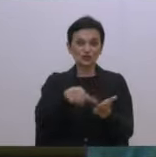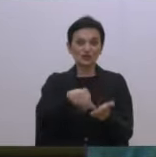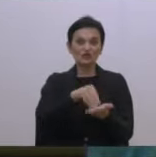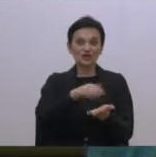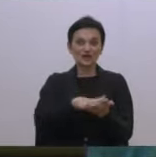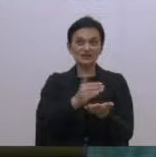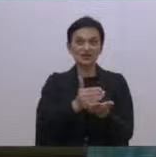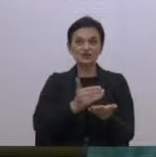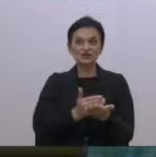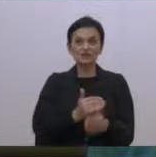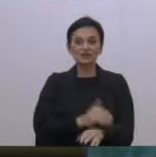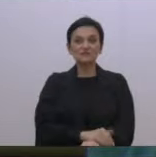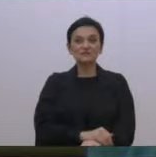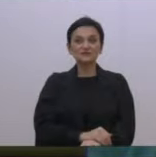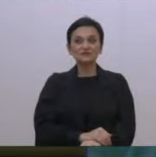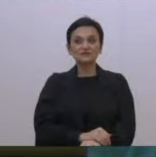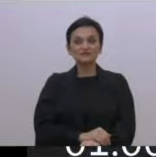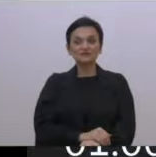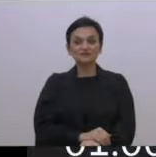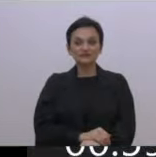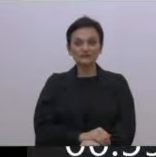რეგისტრაციის რეჟიმში.